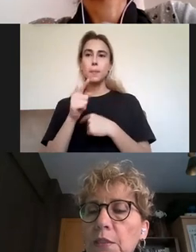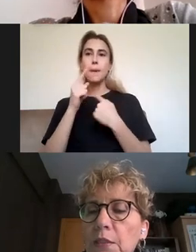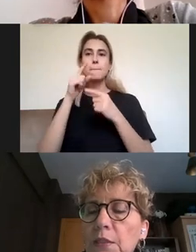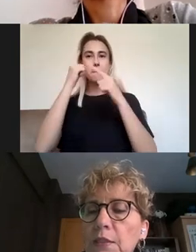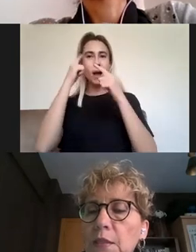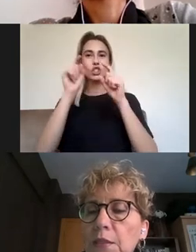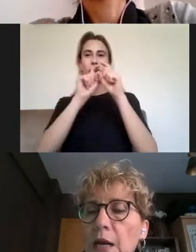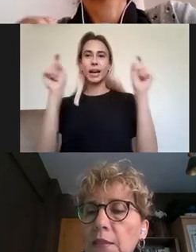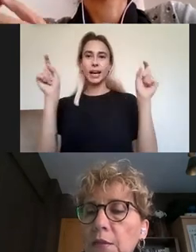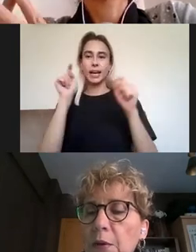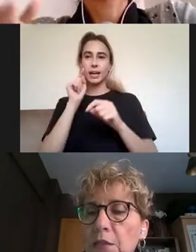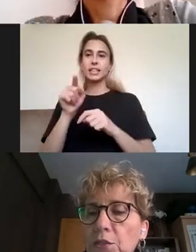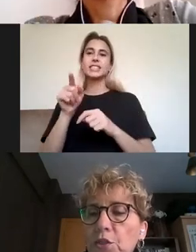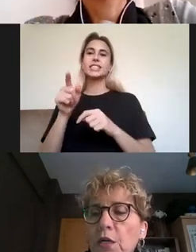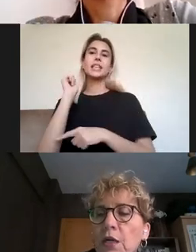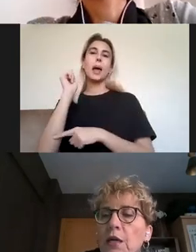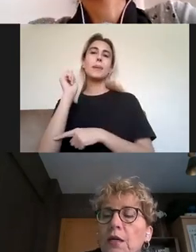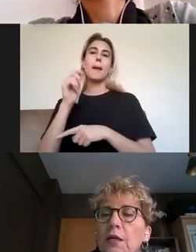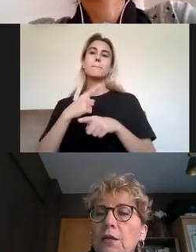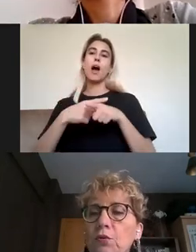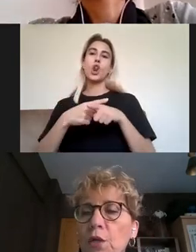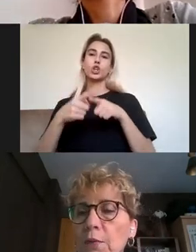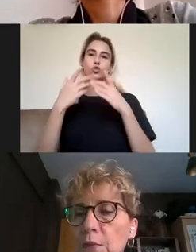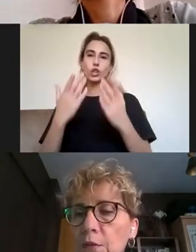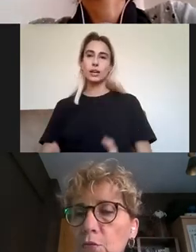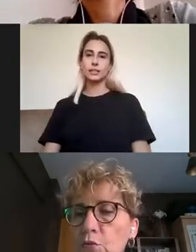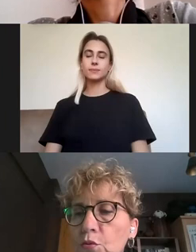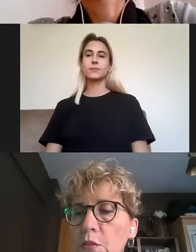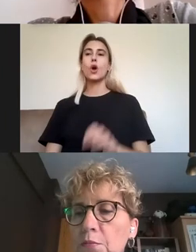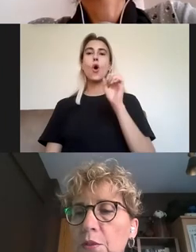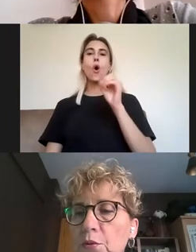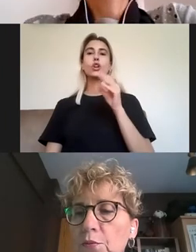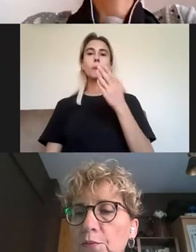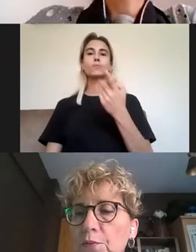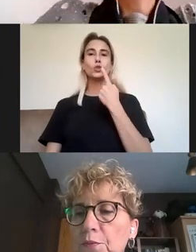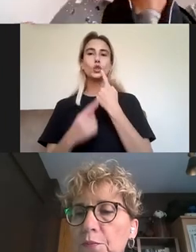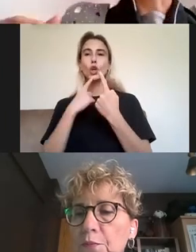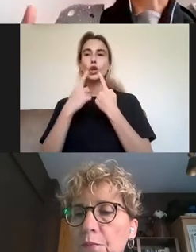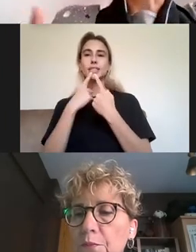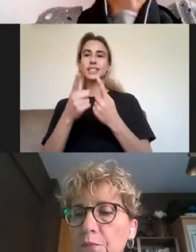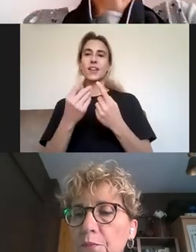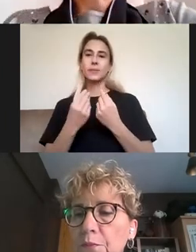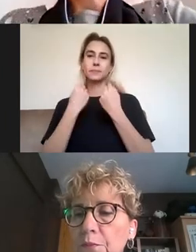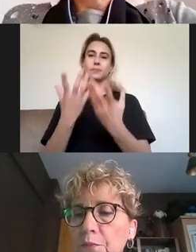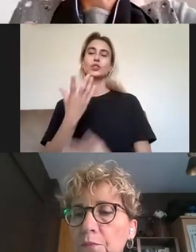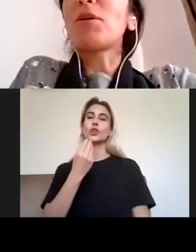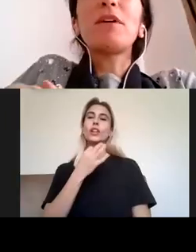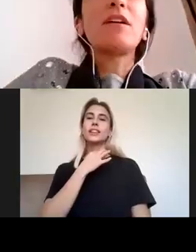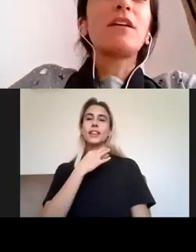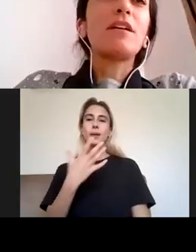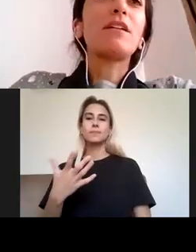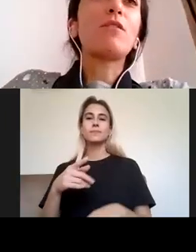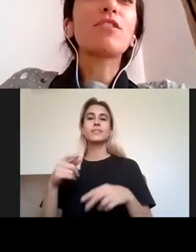başlıklı bir seminer paylaşacak. Hocam sözü size bırakıyorum. Çok teşekkür ederim Reza